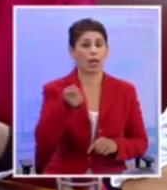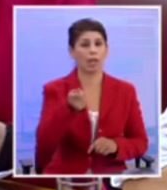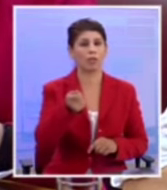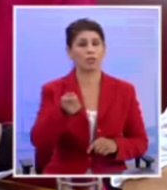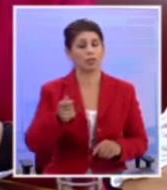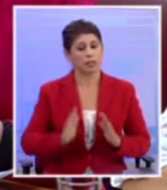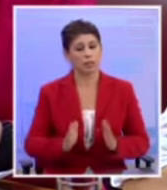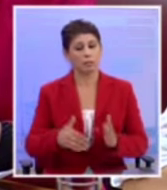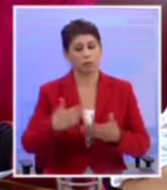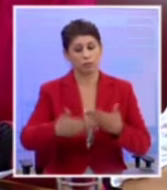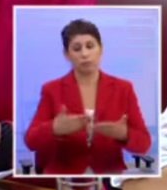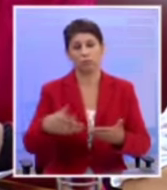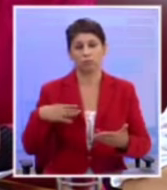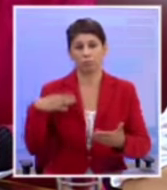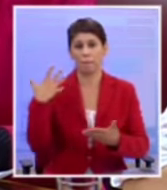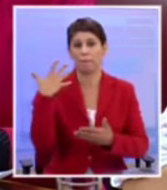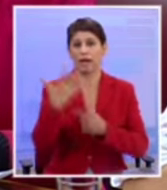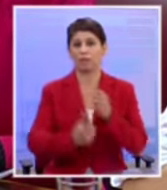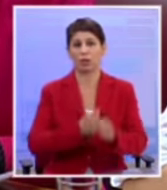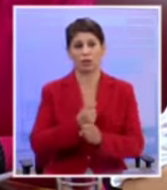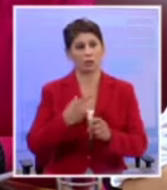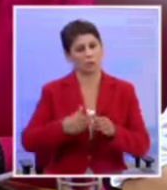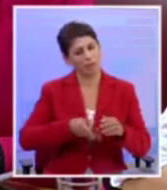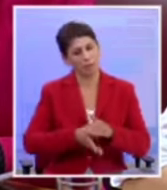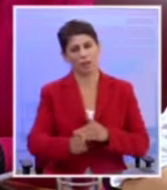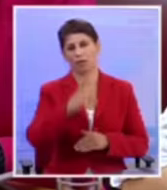του σε αυτή την πορεία των 5 χρόνων που η χώρα περνάει τόσο δύσκολα.